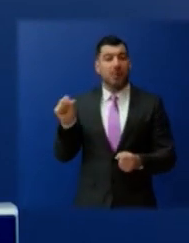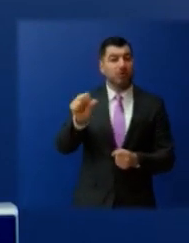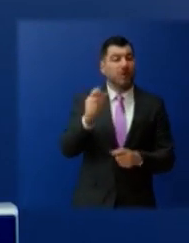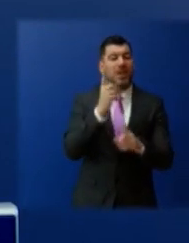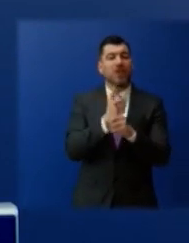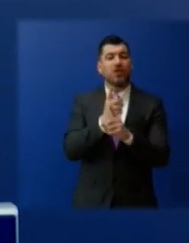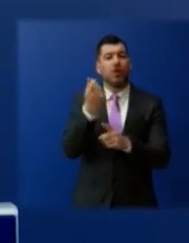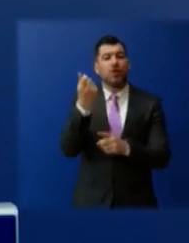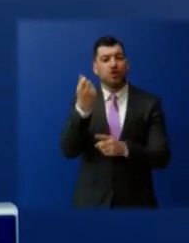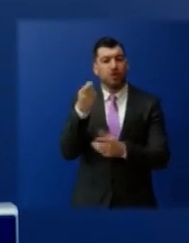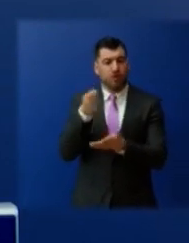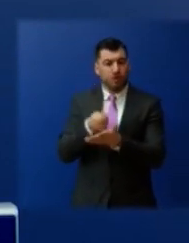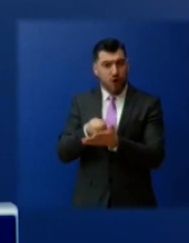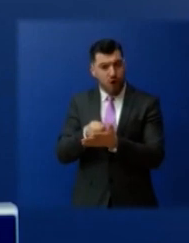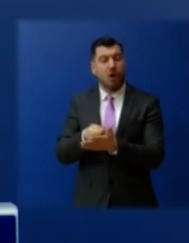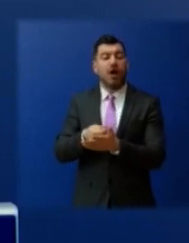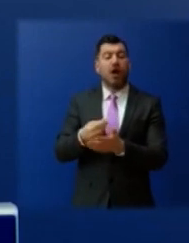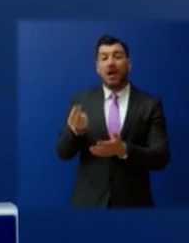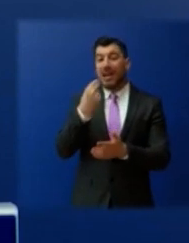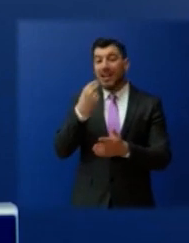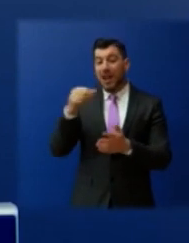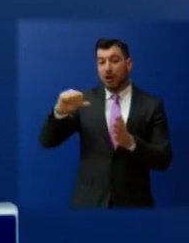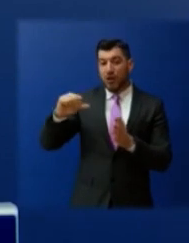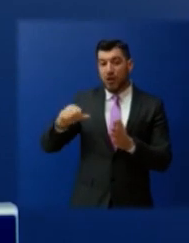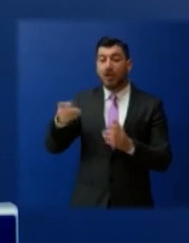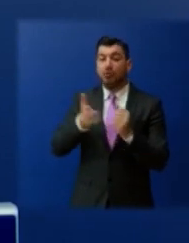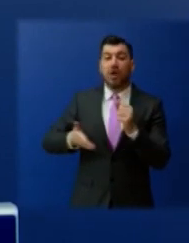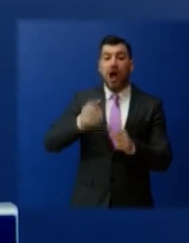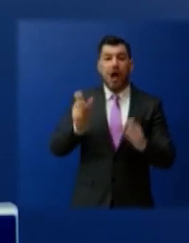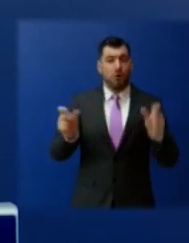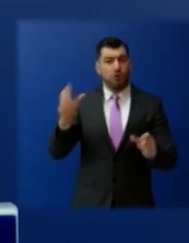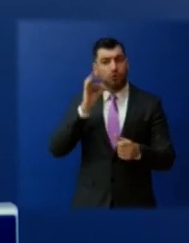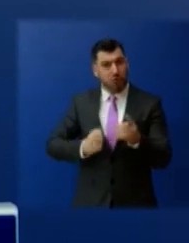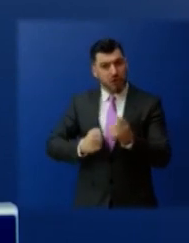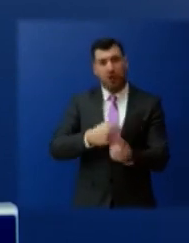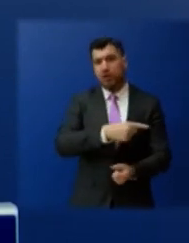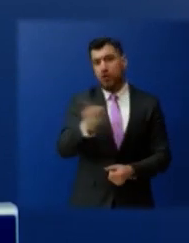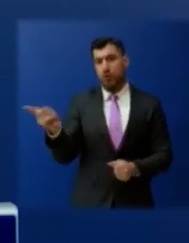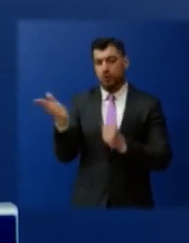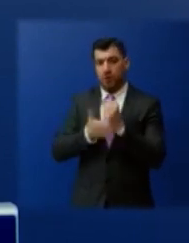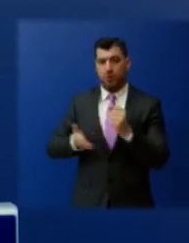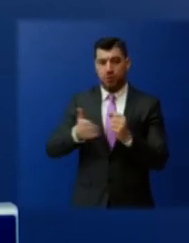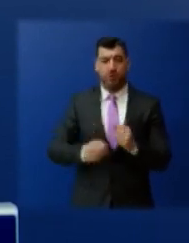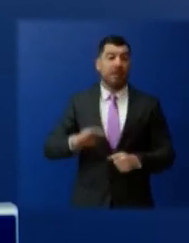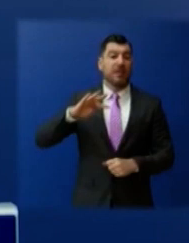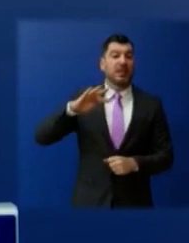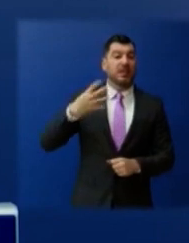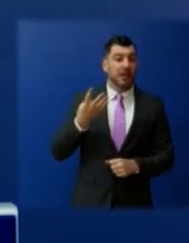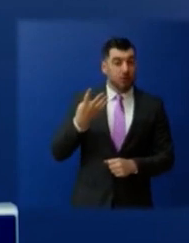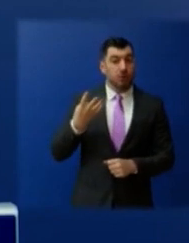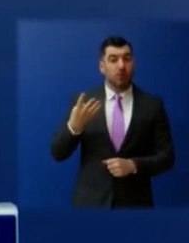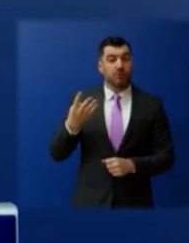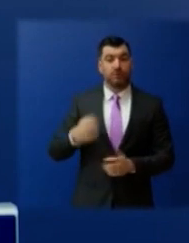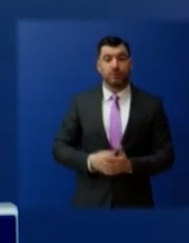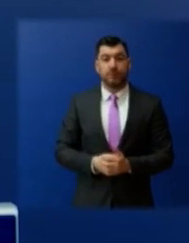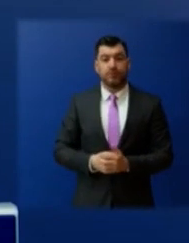μας, με στόχο τον περιορισμό του αυξημένου κόστους και τη στήριξη της αγροτικής παραγωγής. Τέταρτον, θα έχουμε